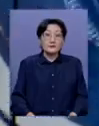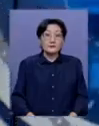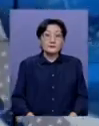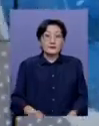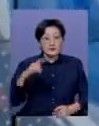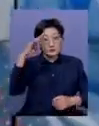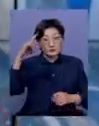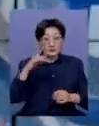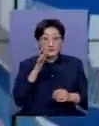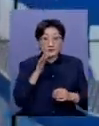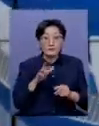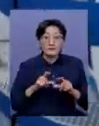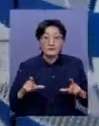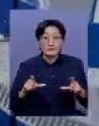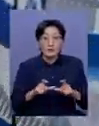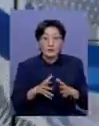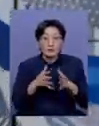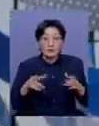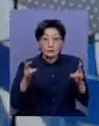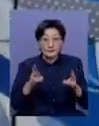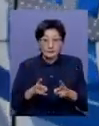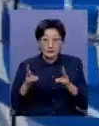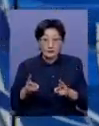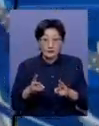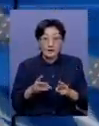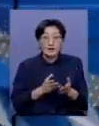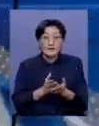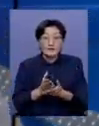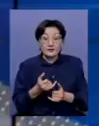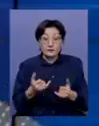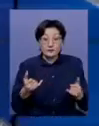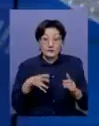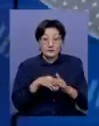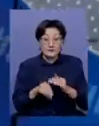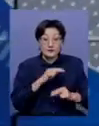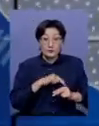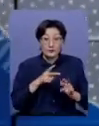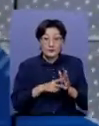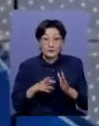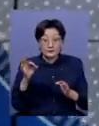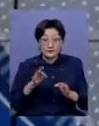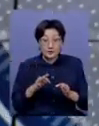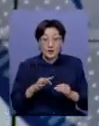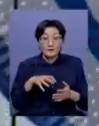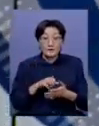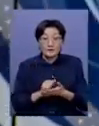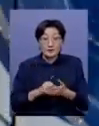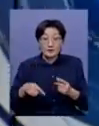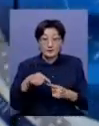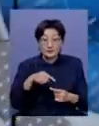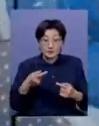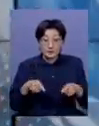казахстане во время карантина больше всего пострадала сфера услуг в ней работает почти 70 процентов занятых в экономике